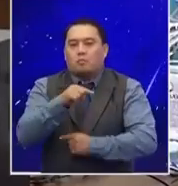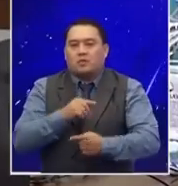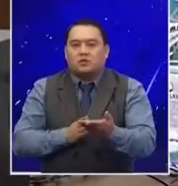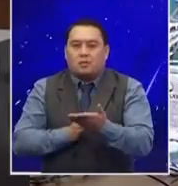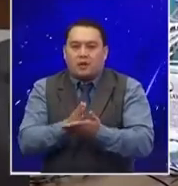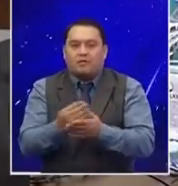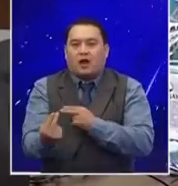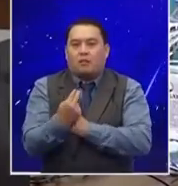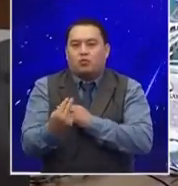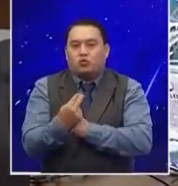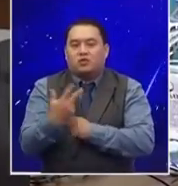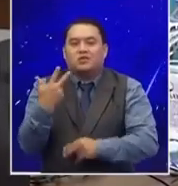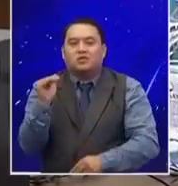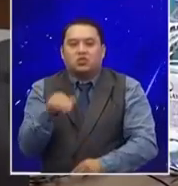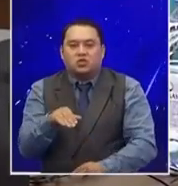на обучение